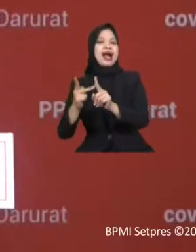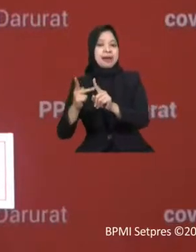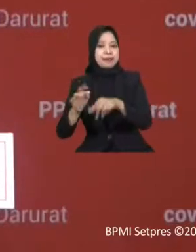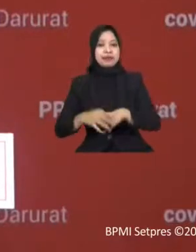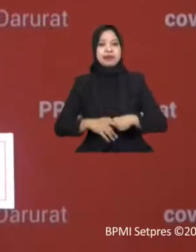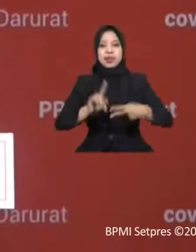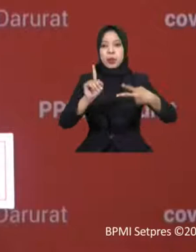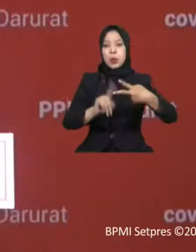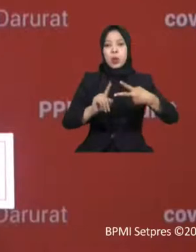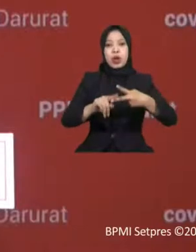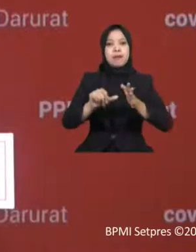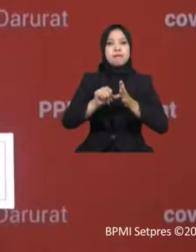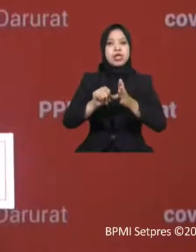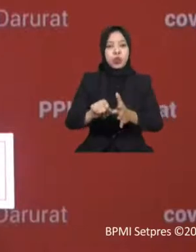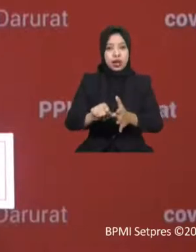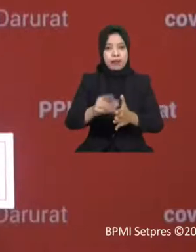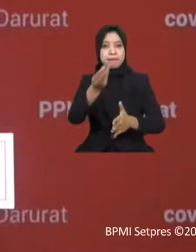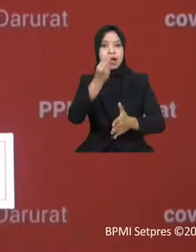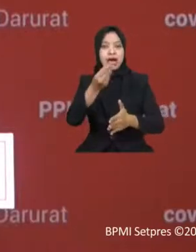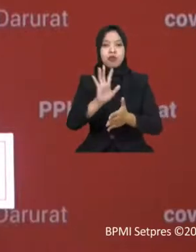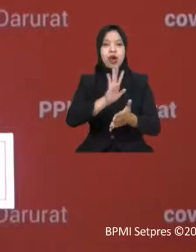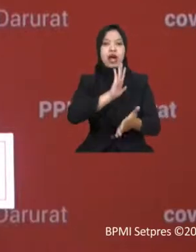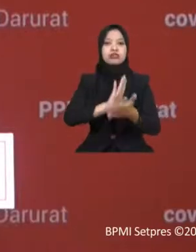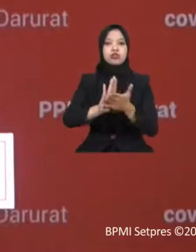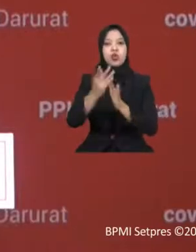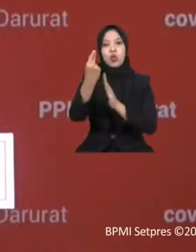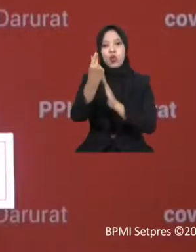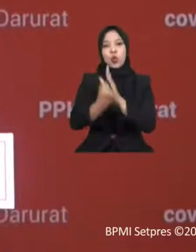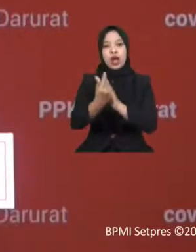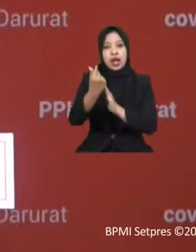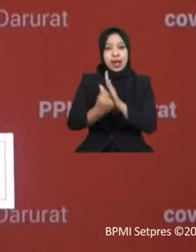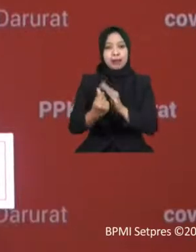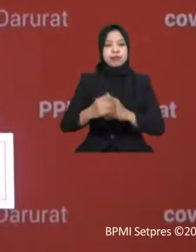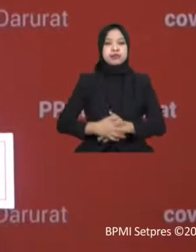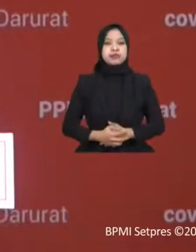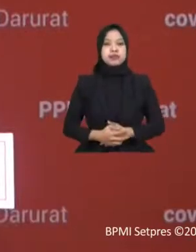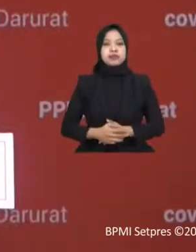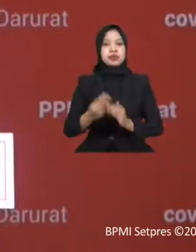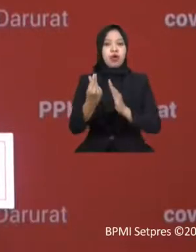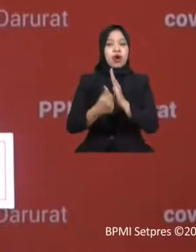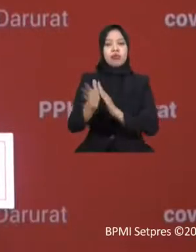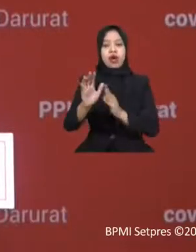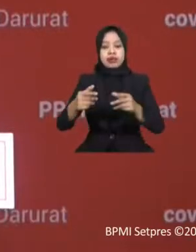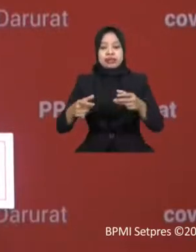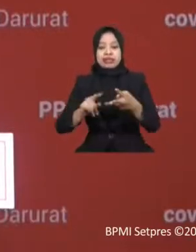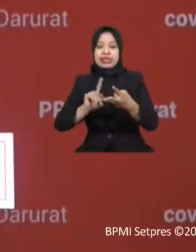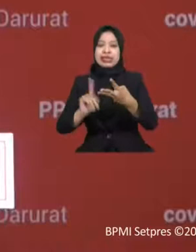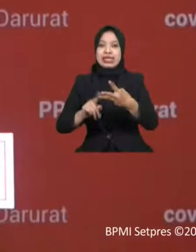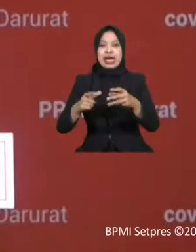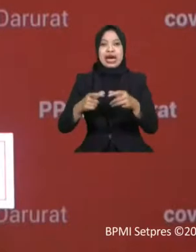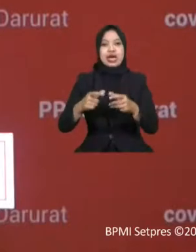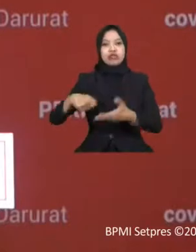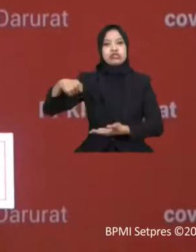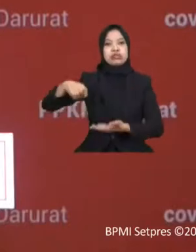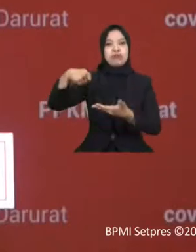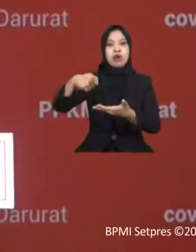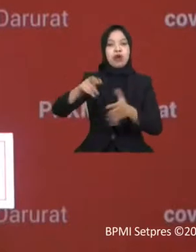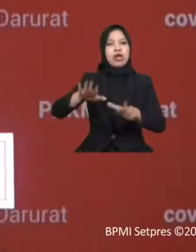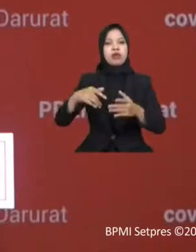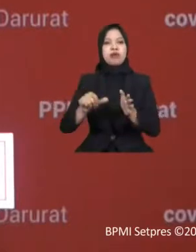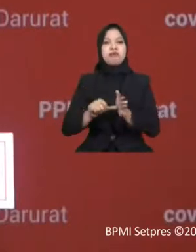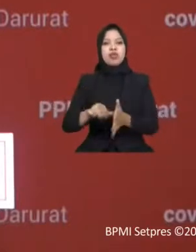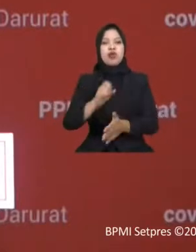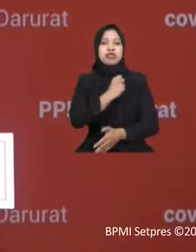bantuan pangan non tunai atau bpnt dan kartu sembako serta bantuan